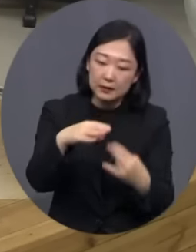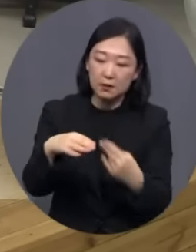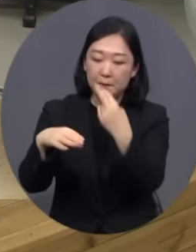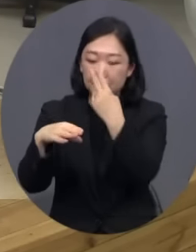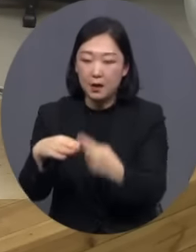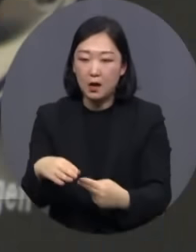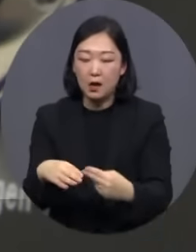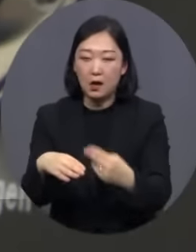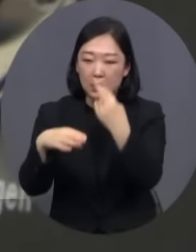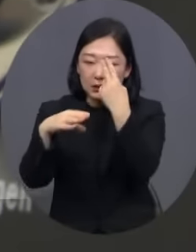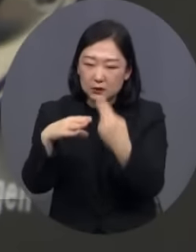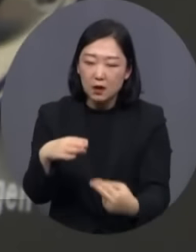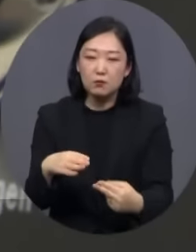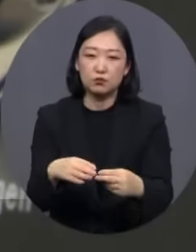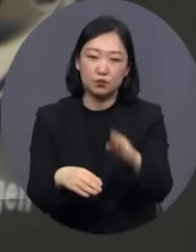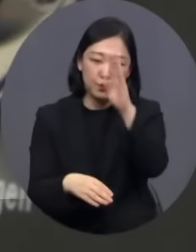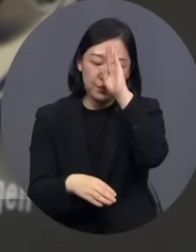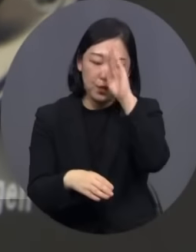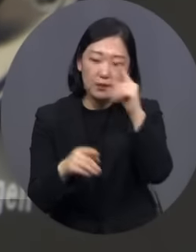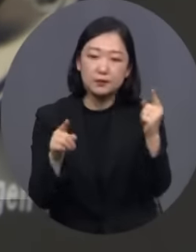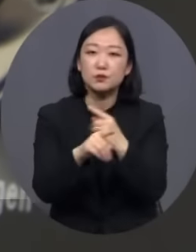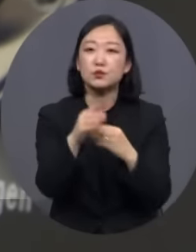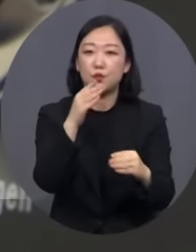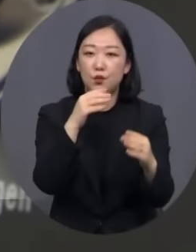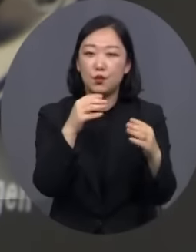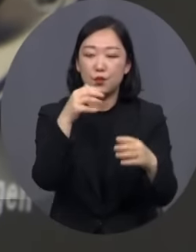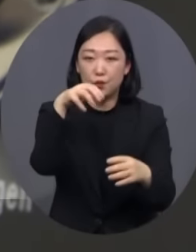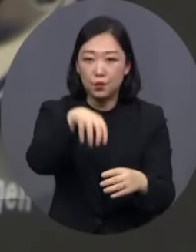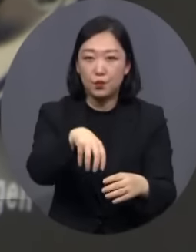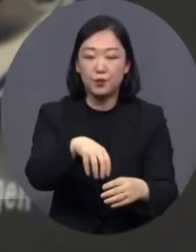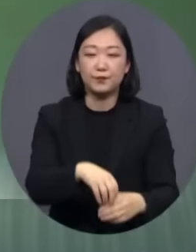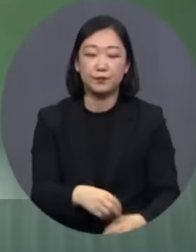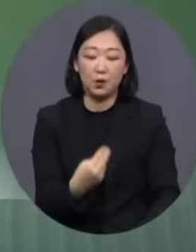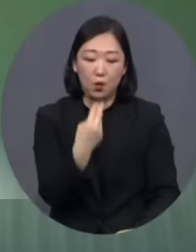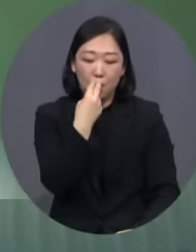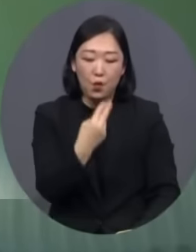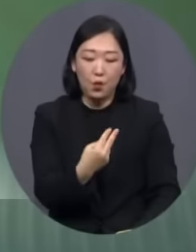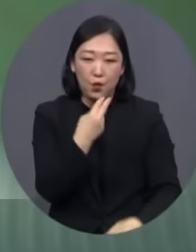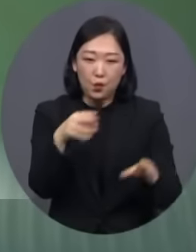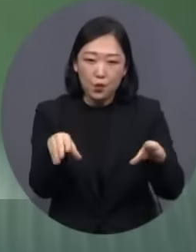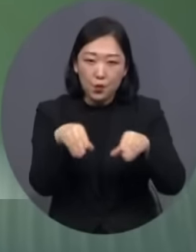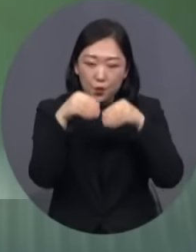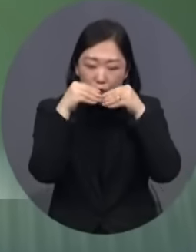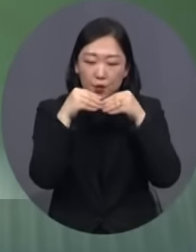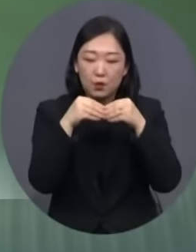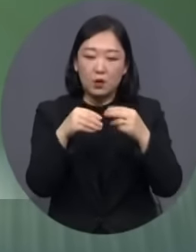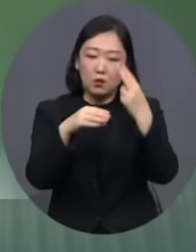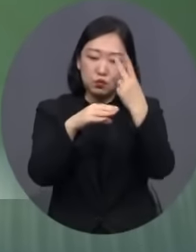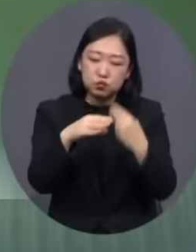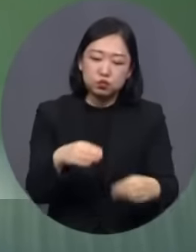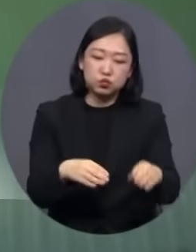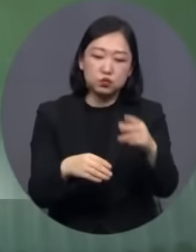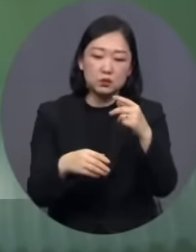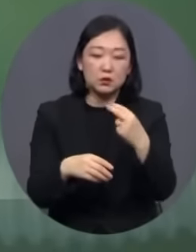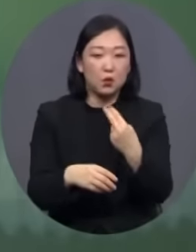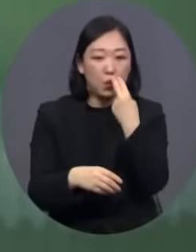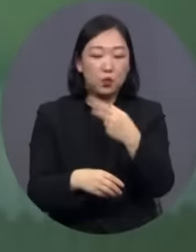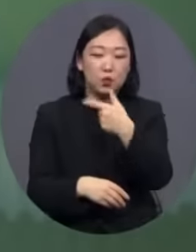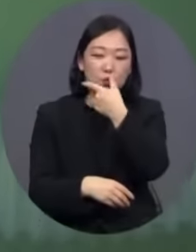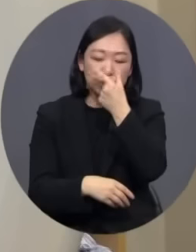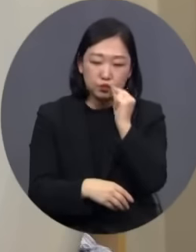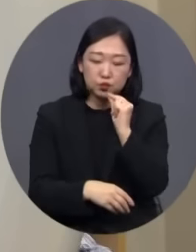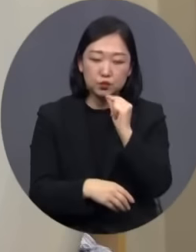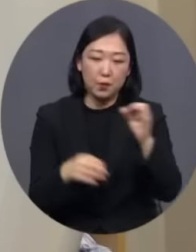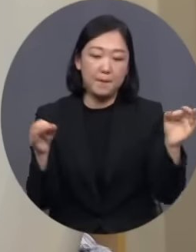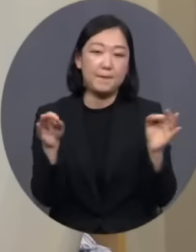잠수병을 치료하는 곳입니다. 밀폐된 치료기 안에서 고농도 산소를 마시게 해 잠수로 생긴 산소 부족 현상을